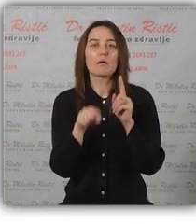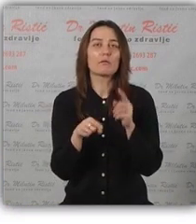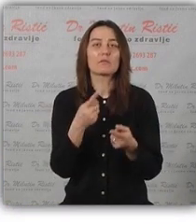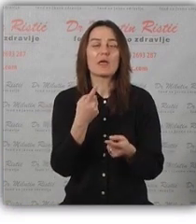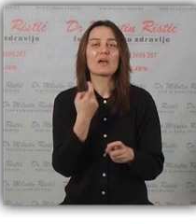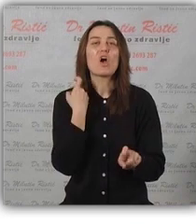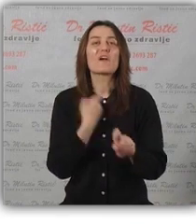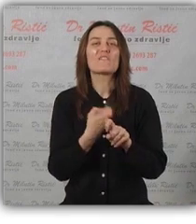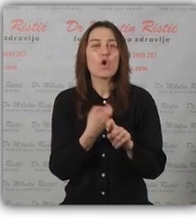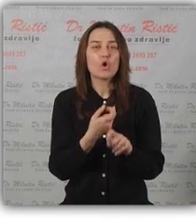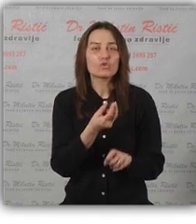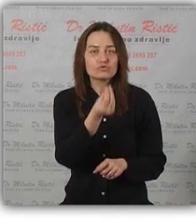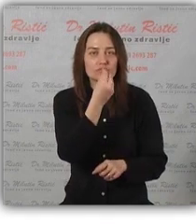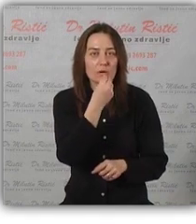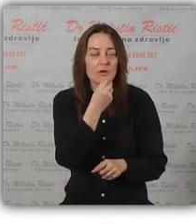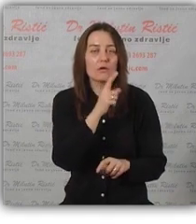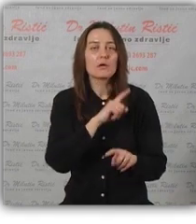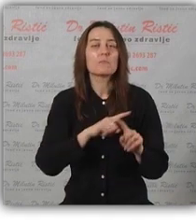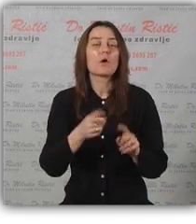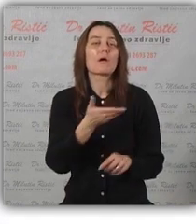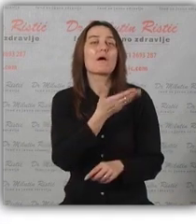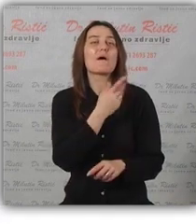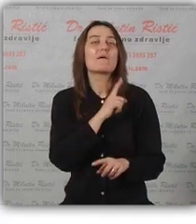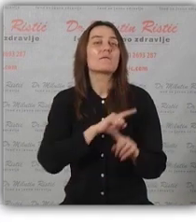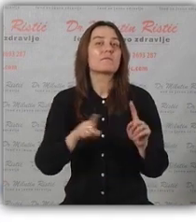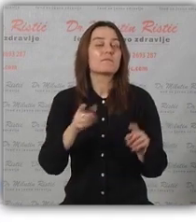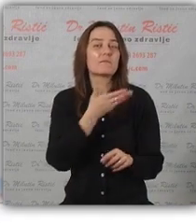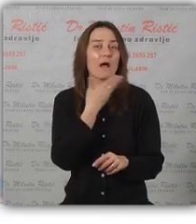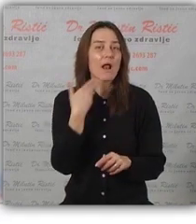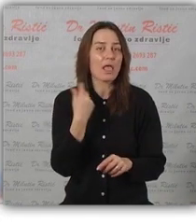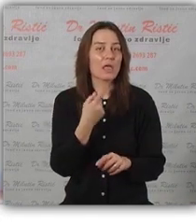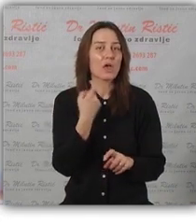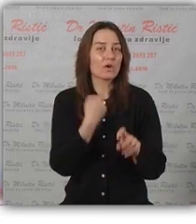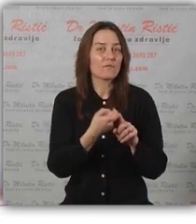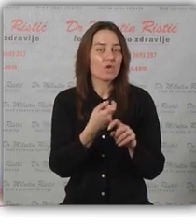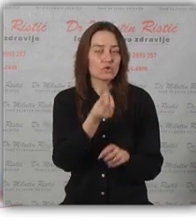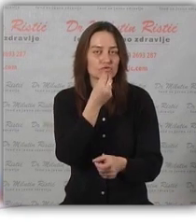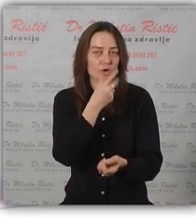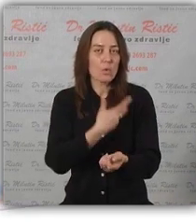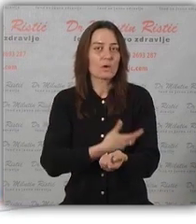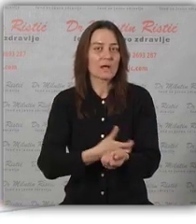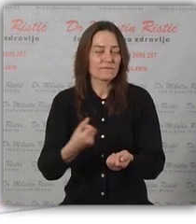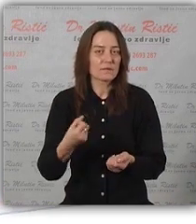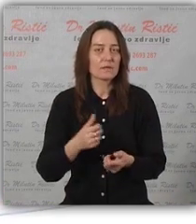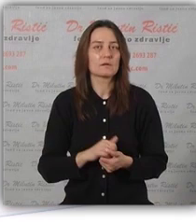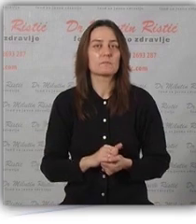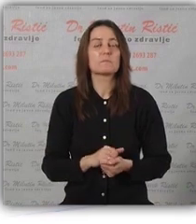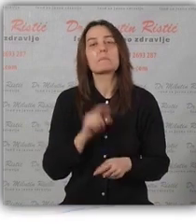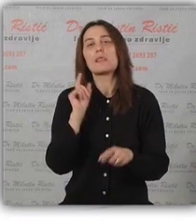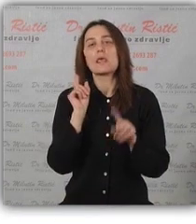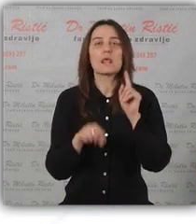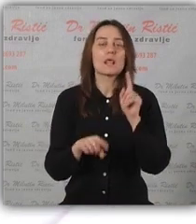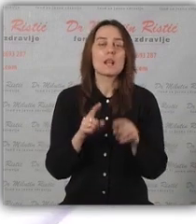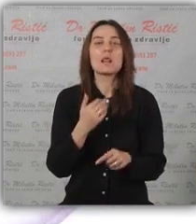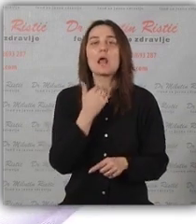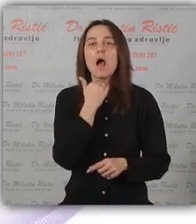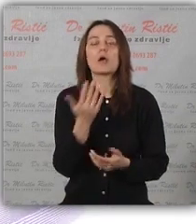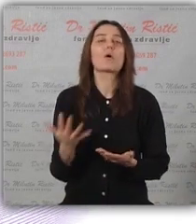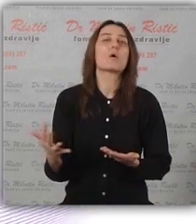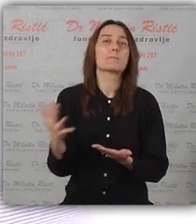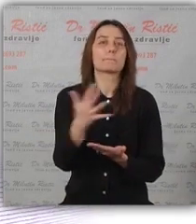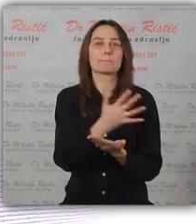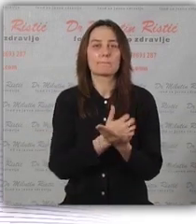uzima neke suplemente gvožđa zbog nedostatka gvožđa u krvi, odnosno sideropenijske anemije,